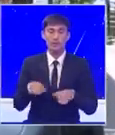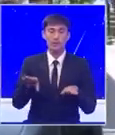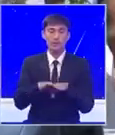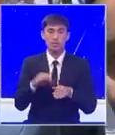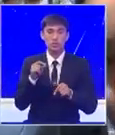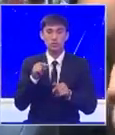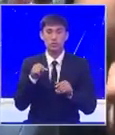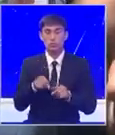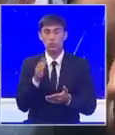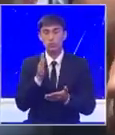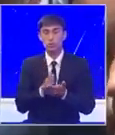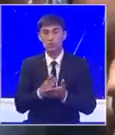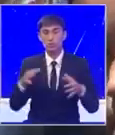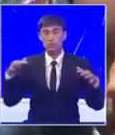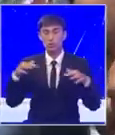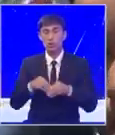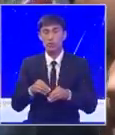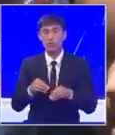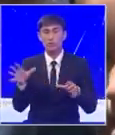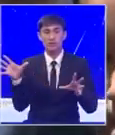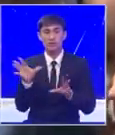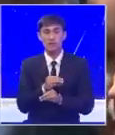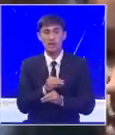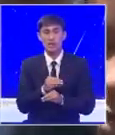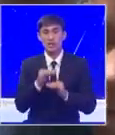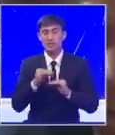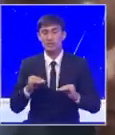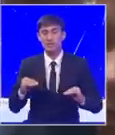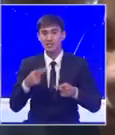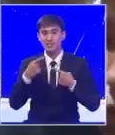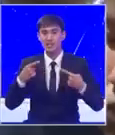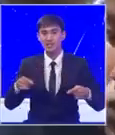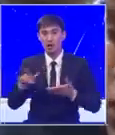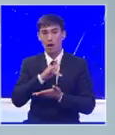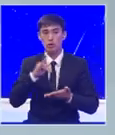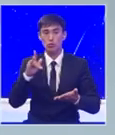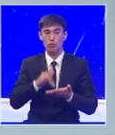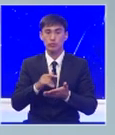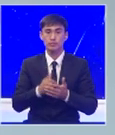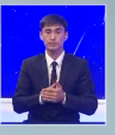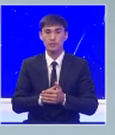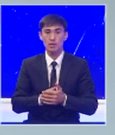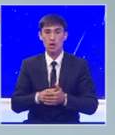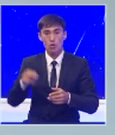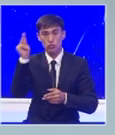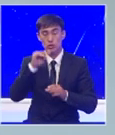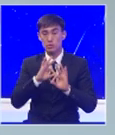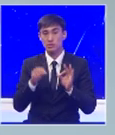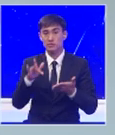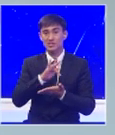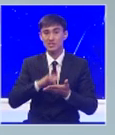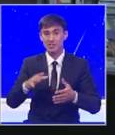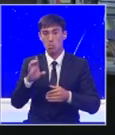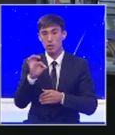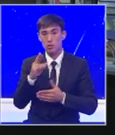Также тут собираются все дети с разных городов. В учебно-оздоровительном центре